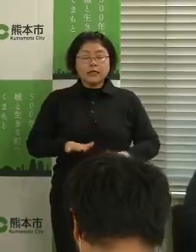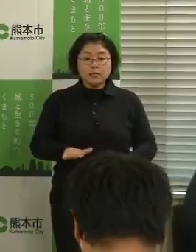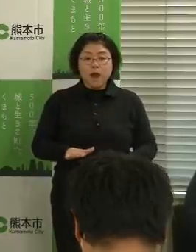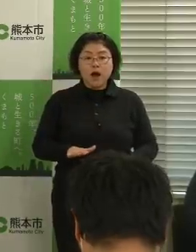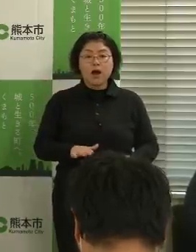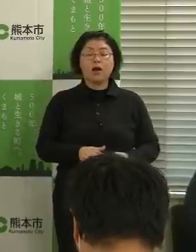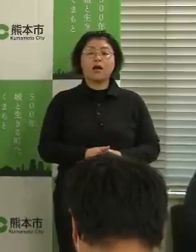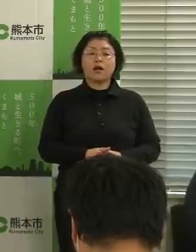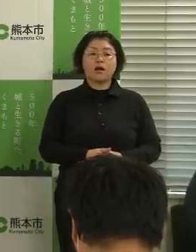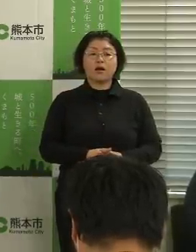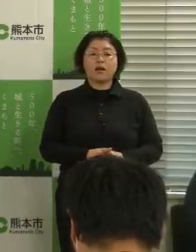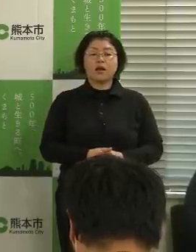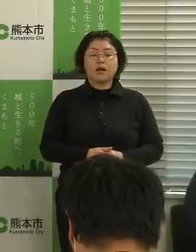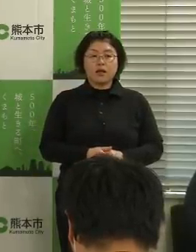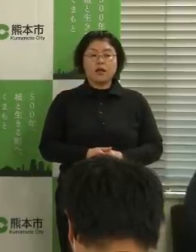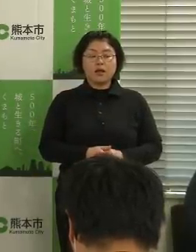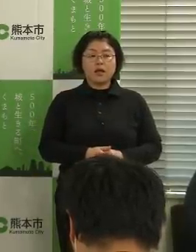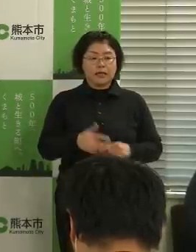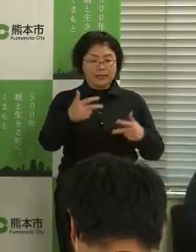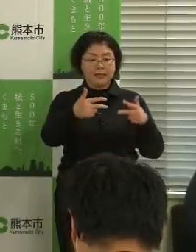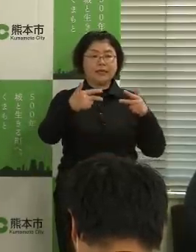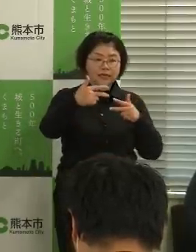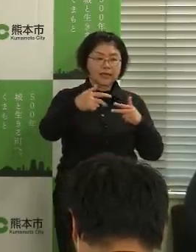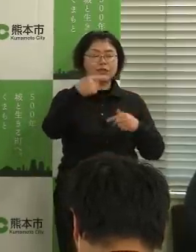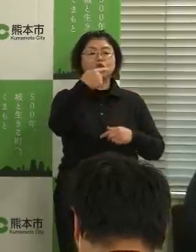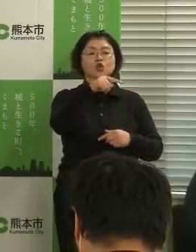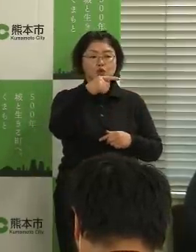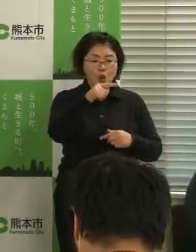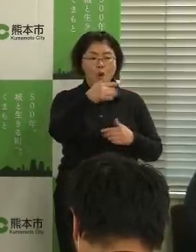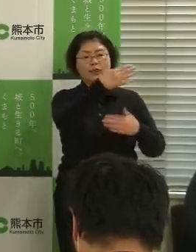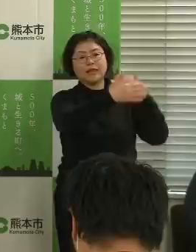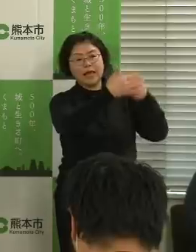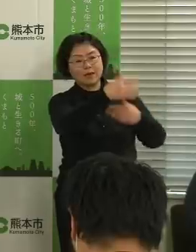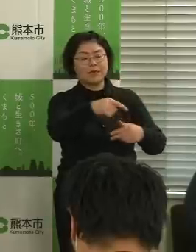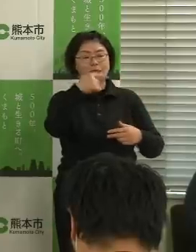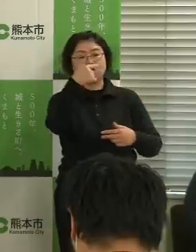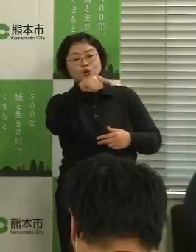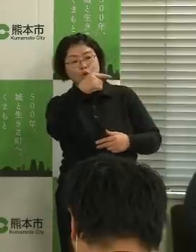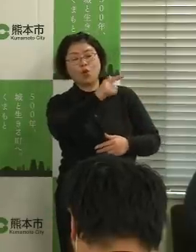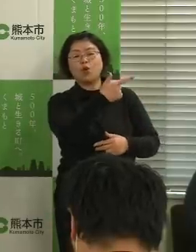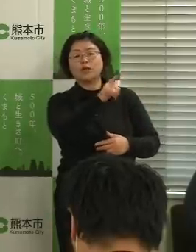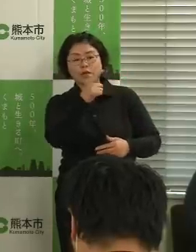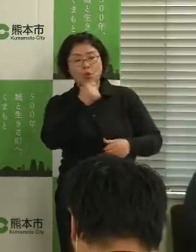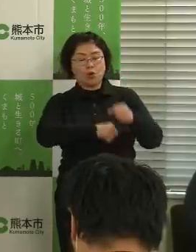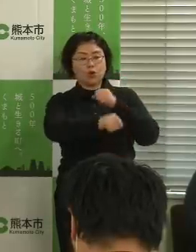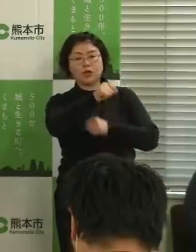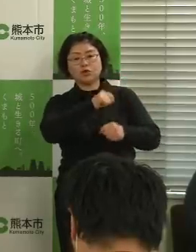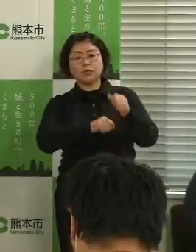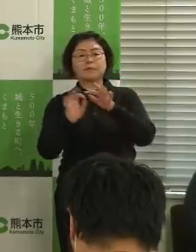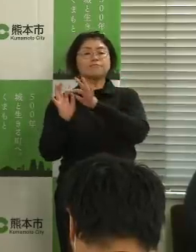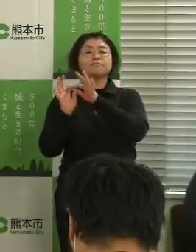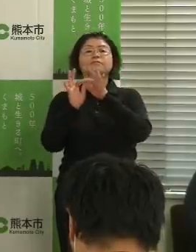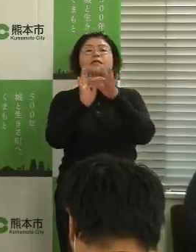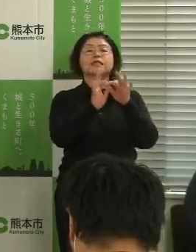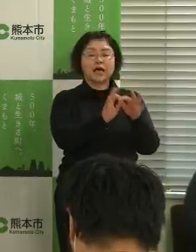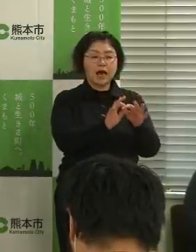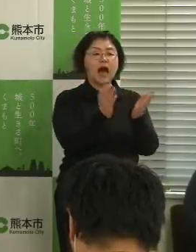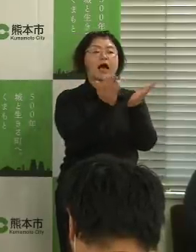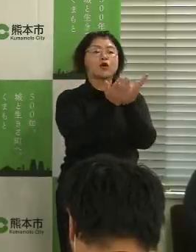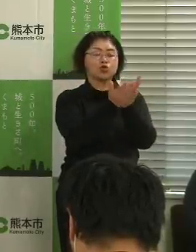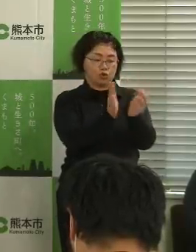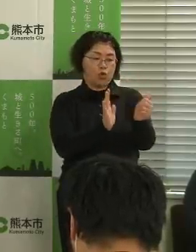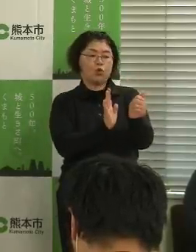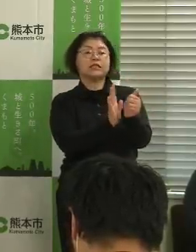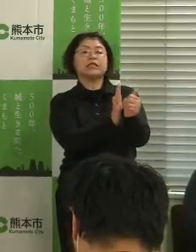ういう遠隔授業でありますとか、テレビ授業でありますとか、こういった取り組みもしながらですね、学習支援